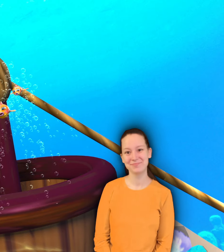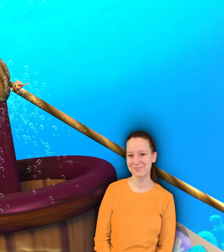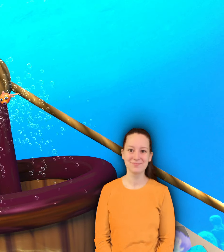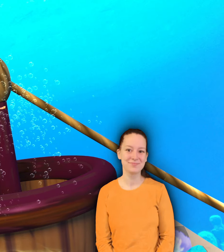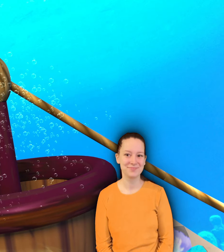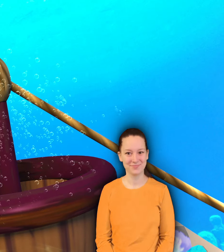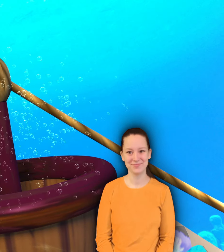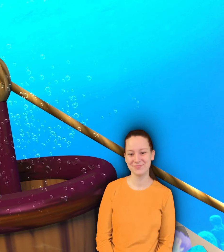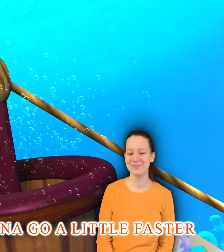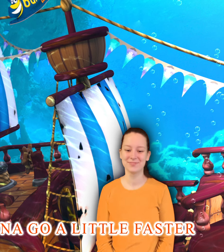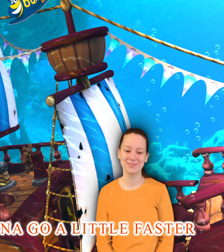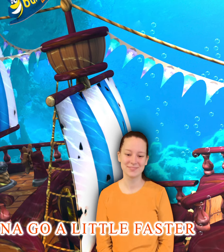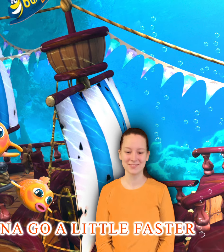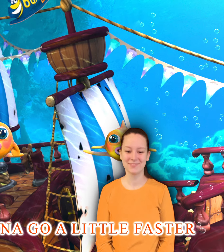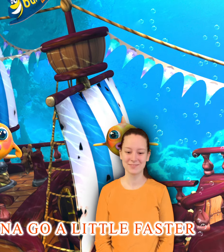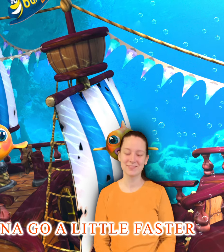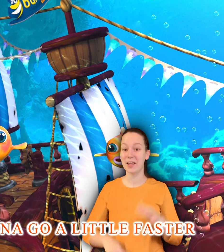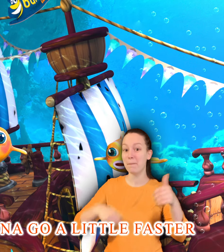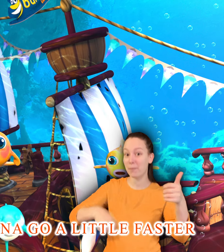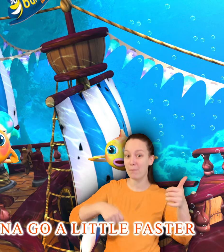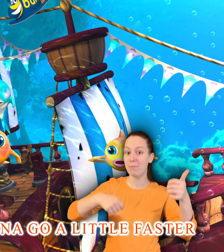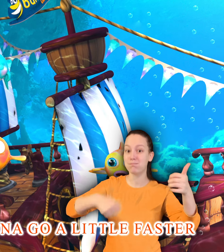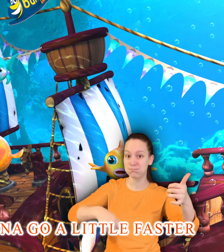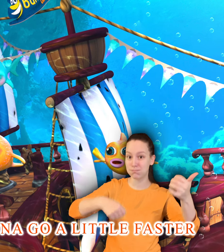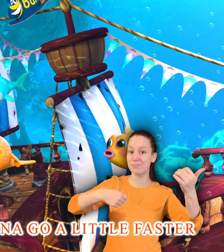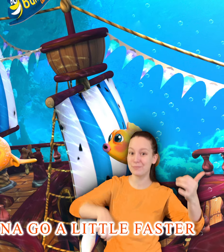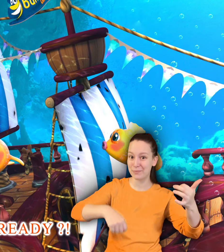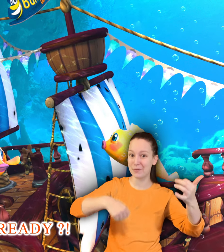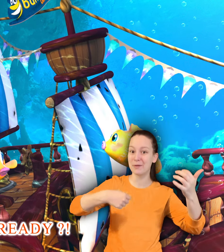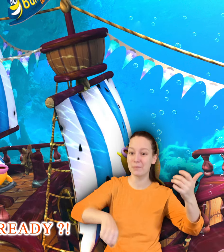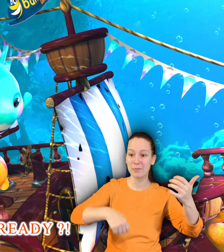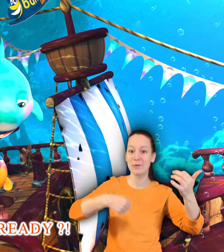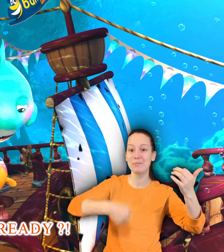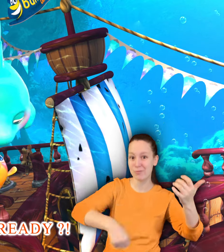終わりthistimegoing